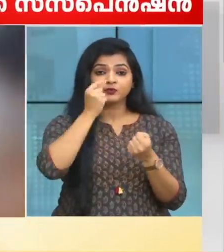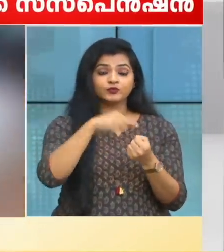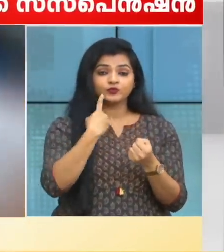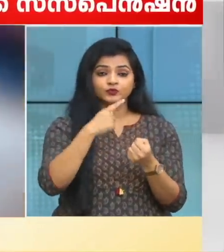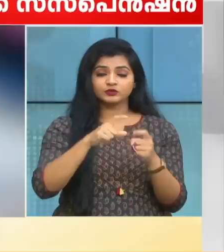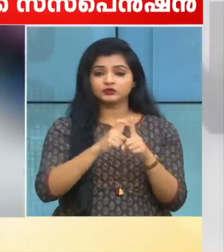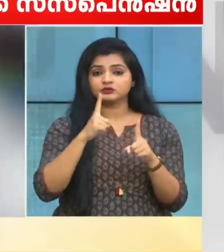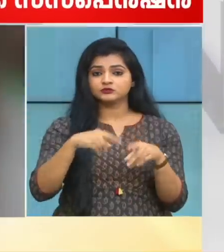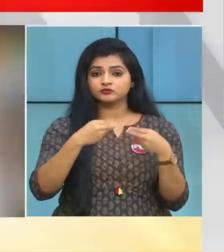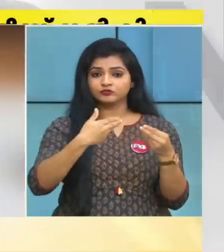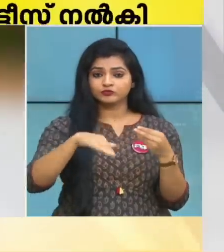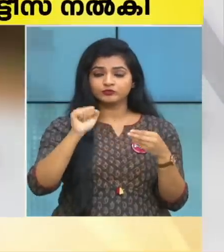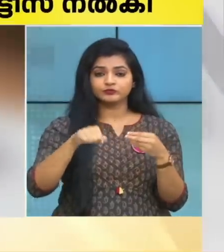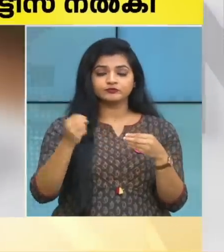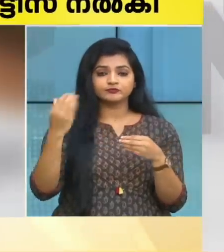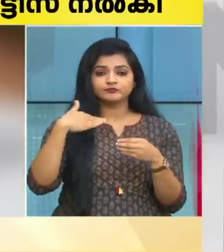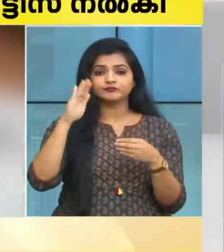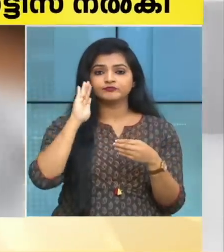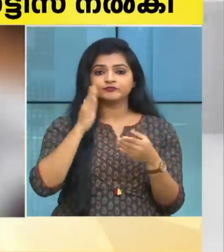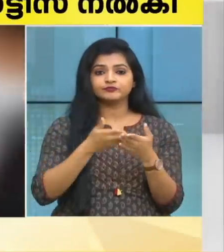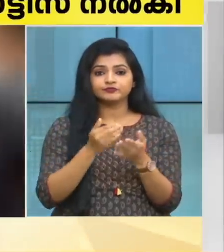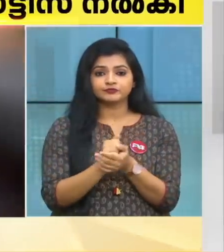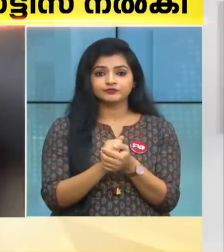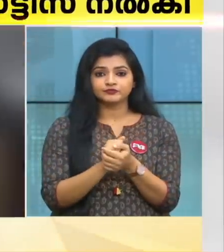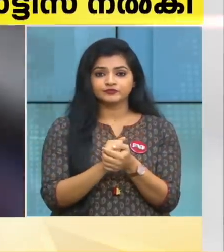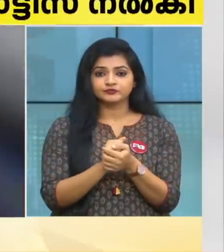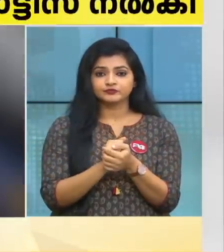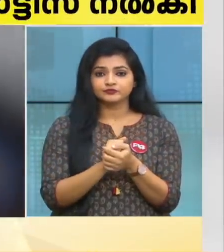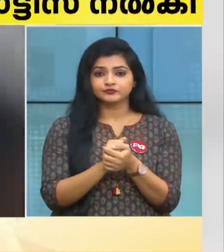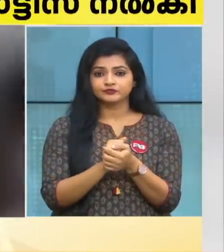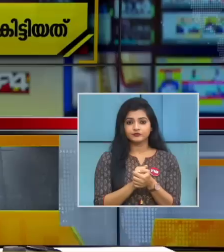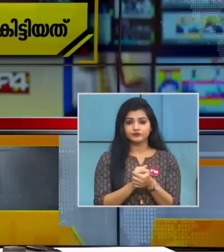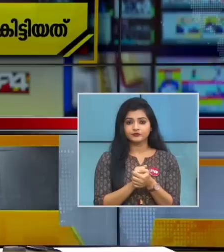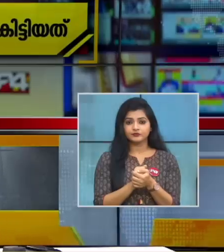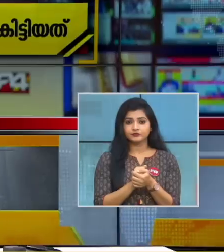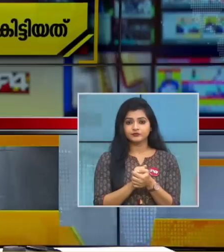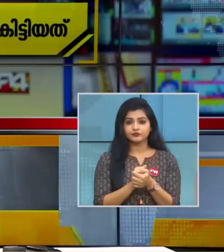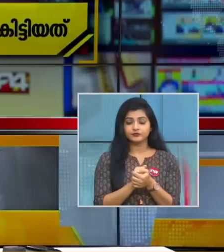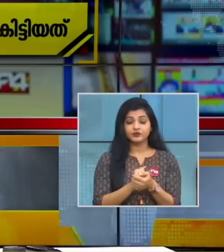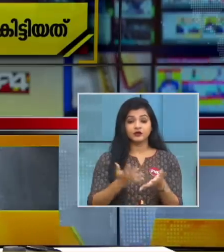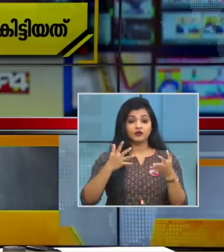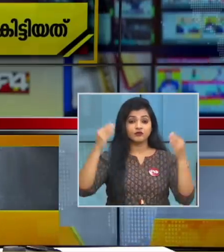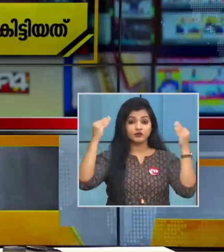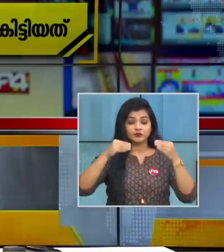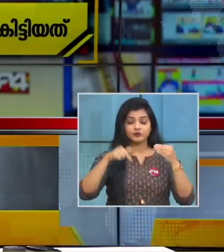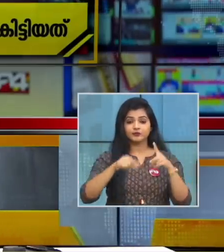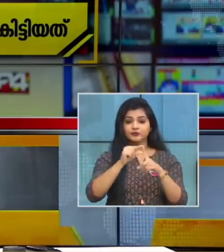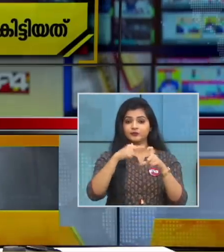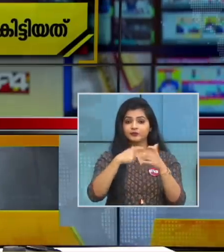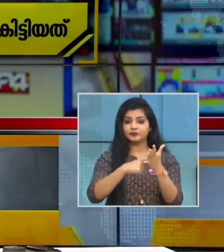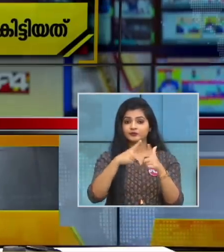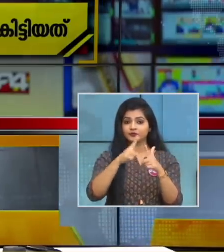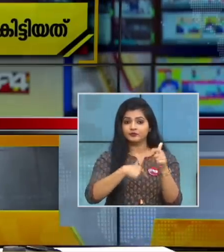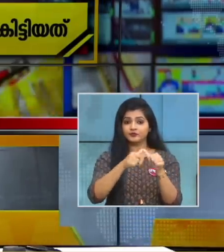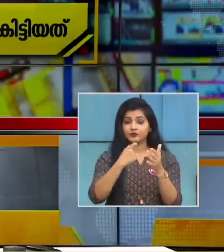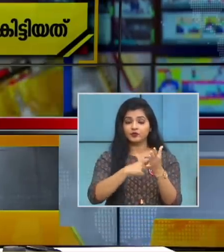തന്നെ കടക്കുമെന്നാണ് നാം മനസ്സിലാക്കുന്നത്. ശരി, അഭിജിത്ത് മുഴക്കുന്ന വിവരങ്ങൾ നൽകുകയായിരുന്നു. കനത്ത മഴയെ തുടർന്ന് പെരിയാറിൽ വീണ്ടും